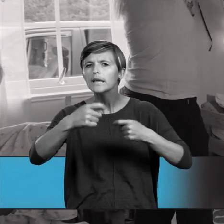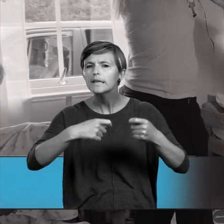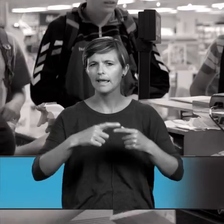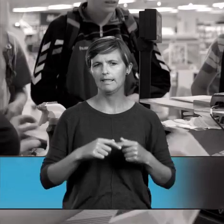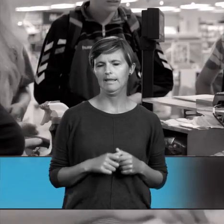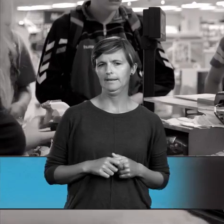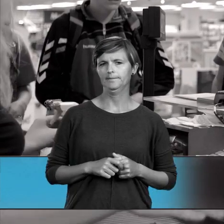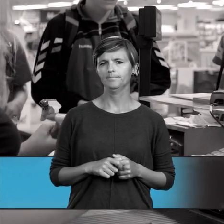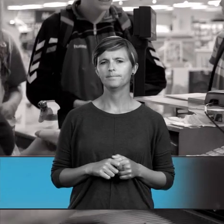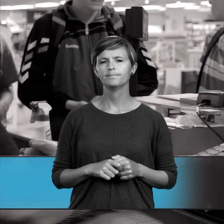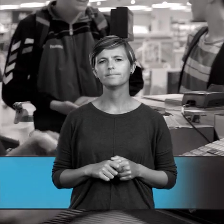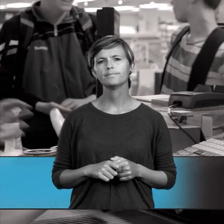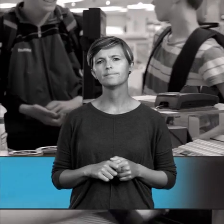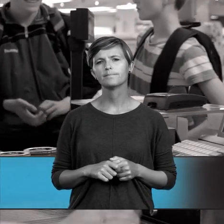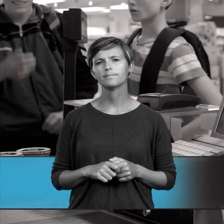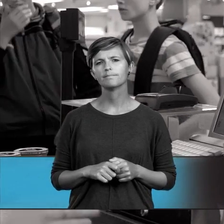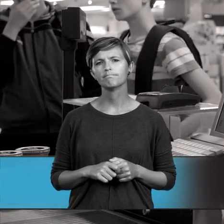Gå i butikken.